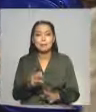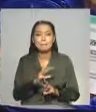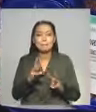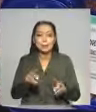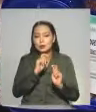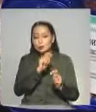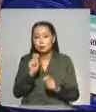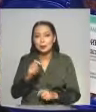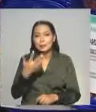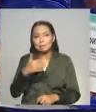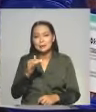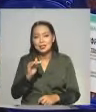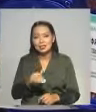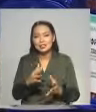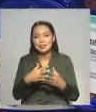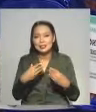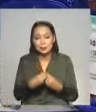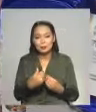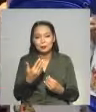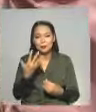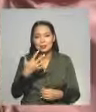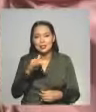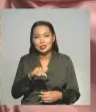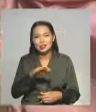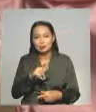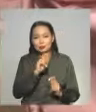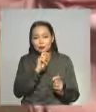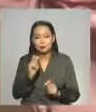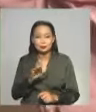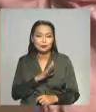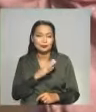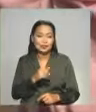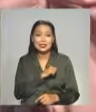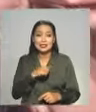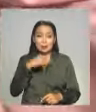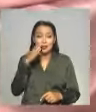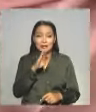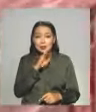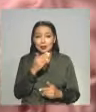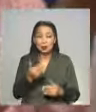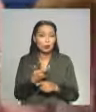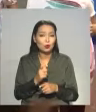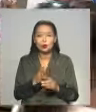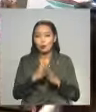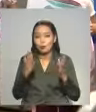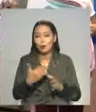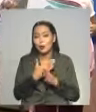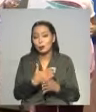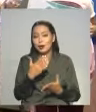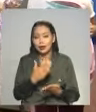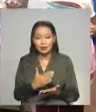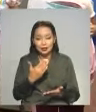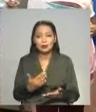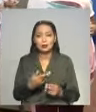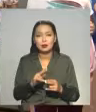сертификаты на 50 тысяч тенге и рюкзаки для будущих учеников. Как отмечают сами родители, это весомая помощь от партии, ведь сборы одного